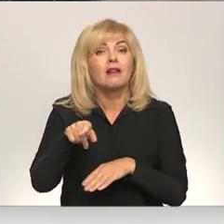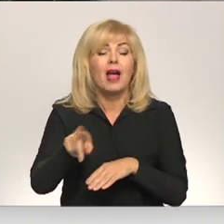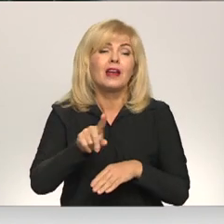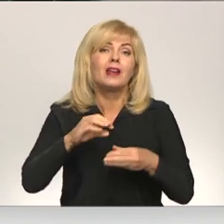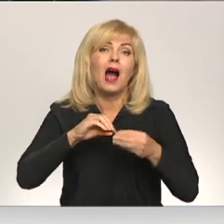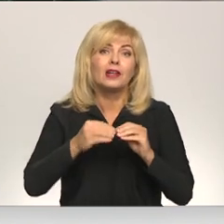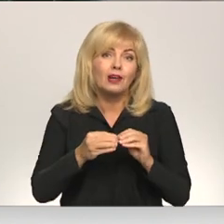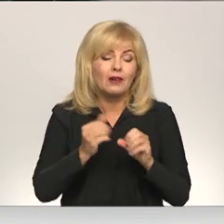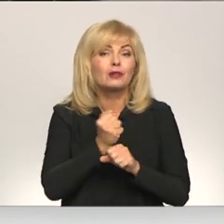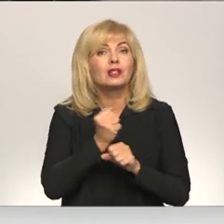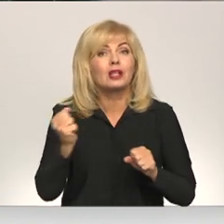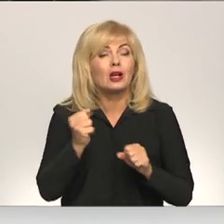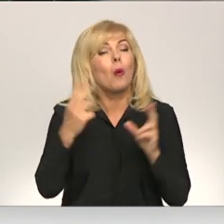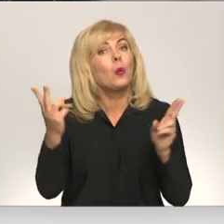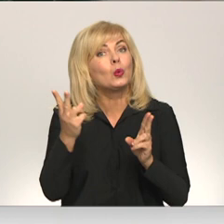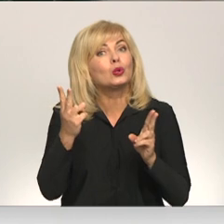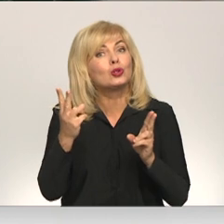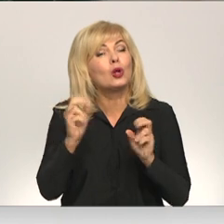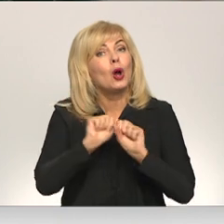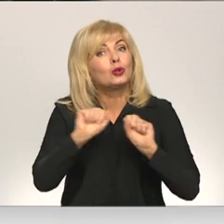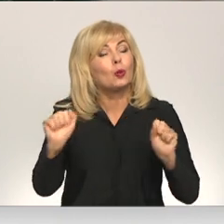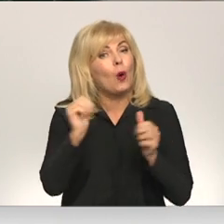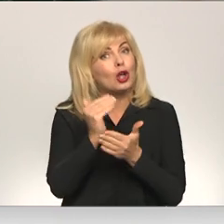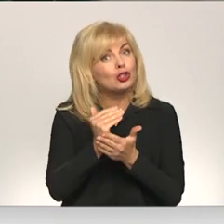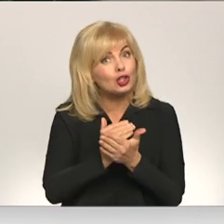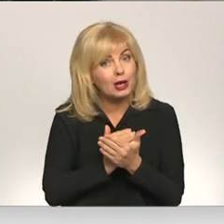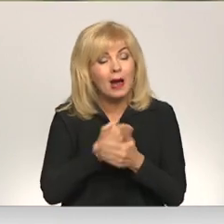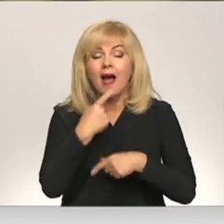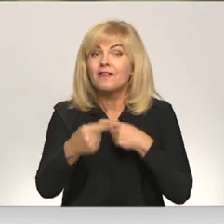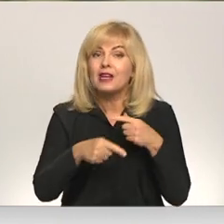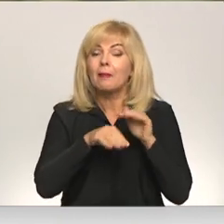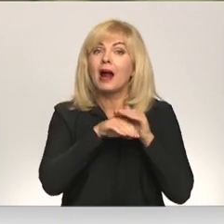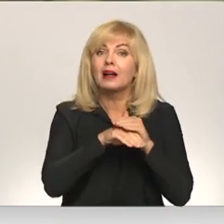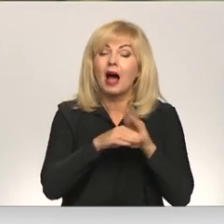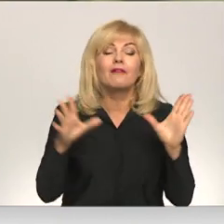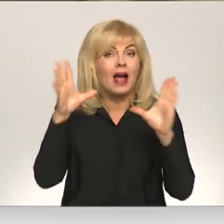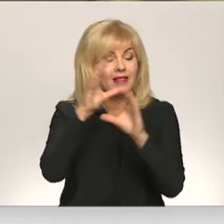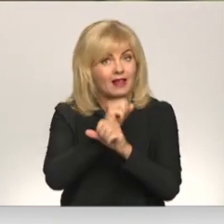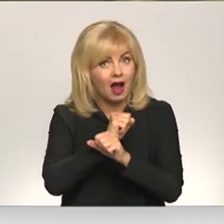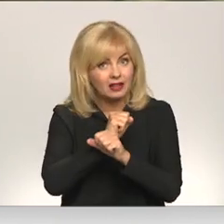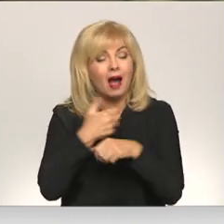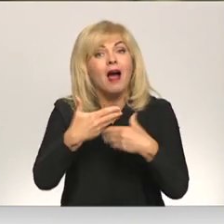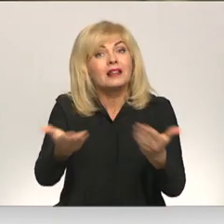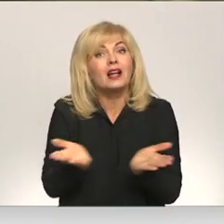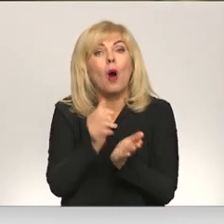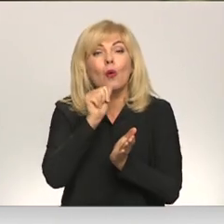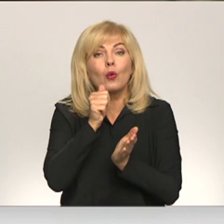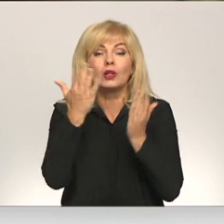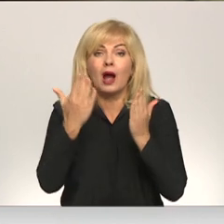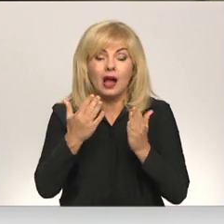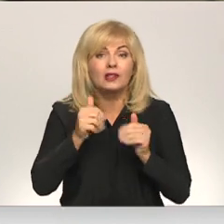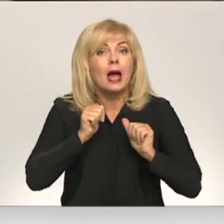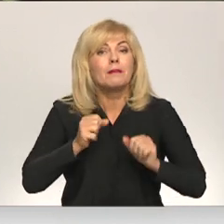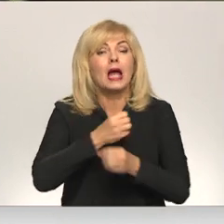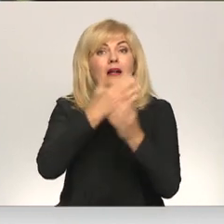arī diezgan strikti šī ugunsdrošība, un tāpēc vienmēr es viņu glabāju par nakti traukā ar ūdeni. Šogad akcijai miera gaisma